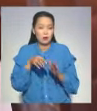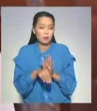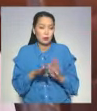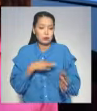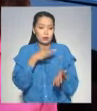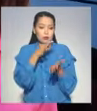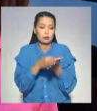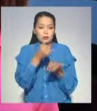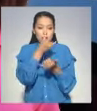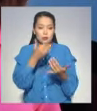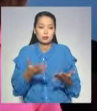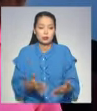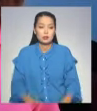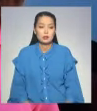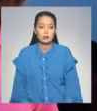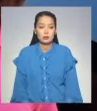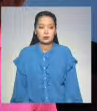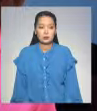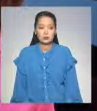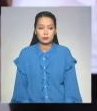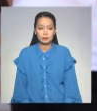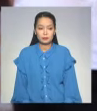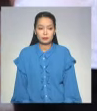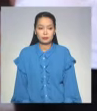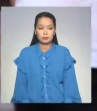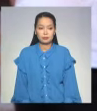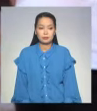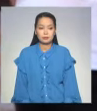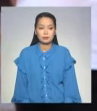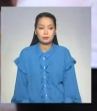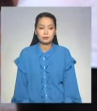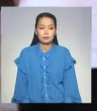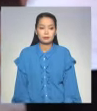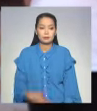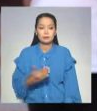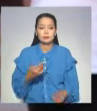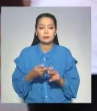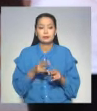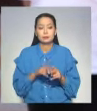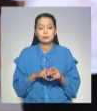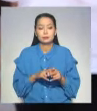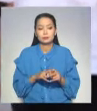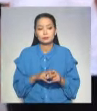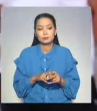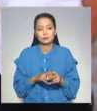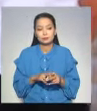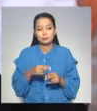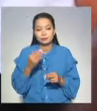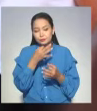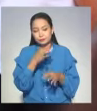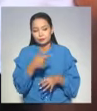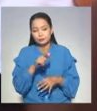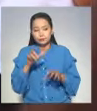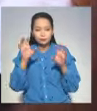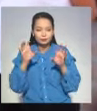бере алмаймын. Благоустройство жасалмаған болатын болса, если договорның обязательствосы көзделген болса, бұлар азаматтық